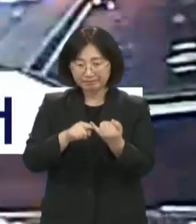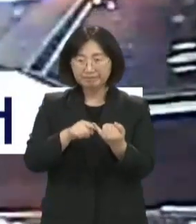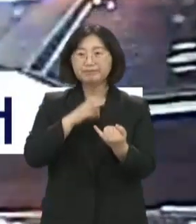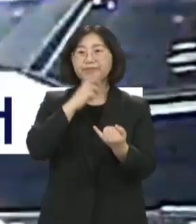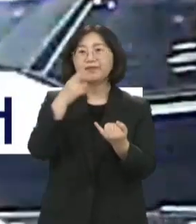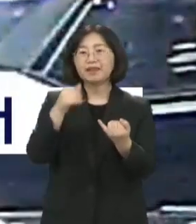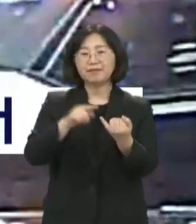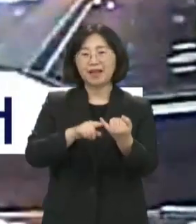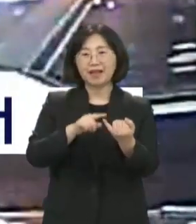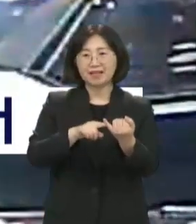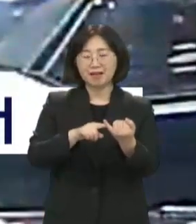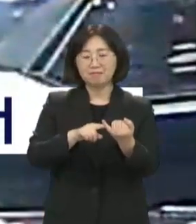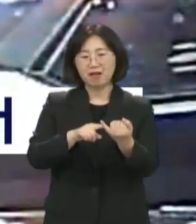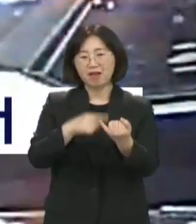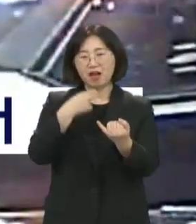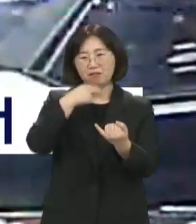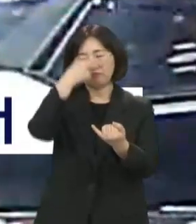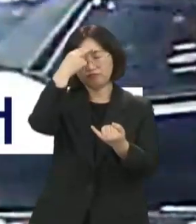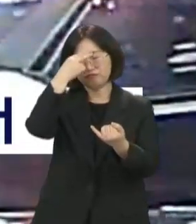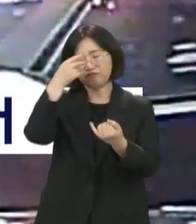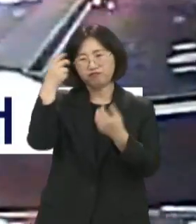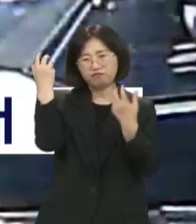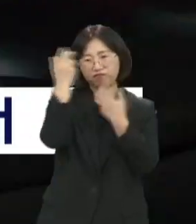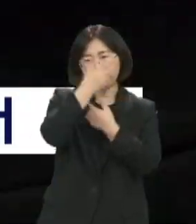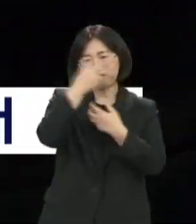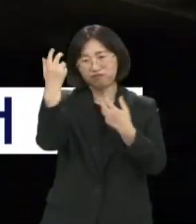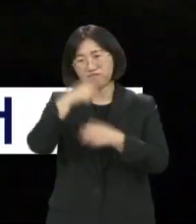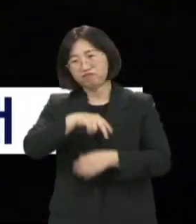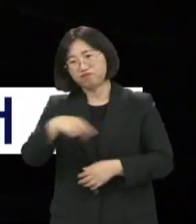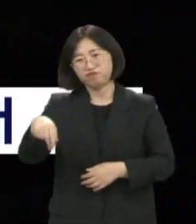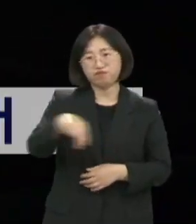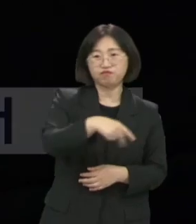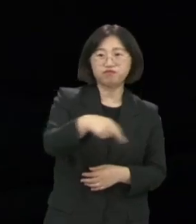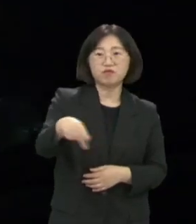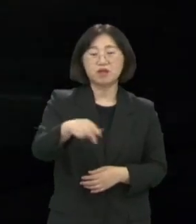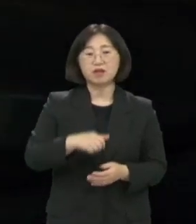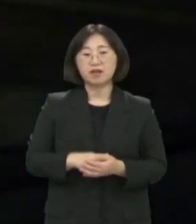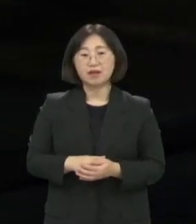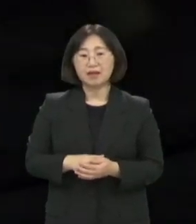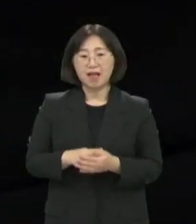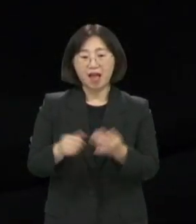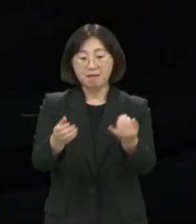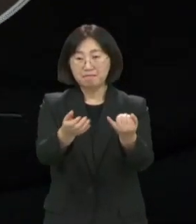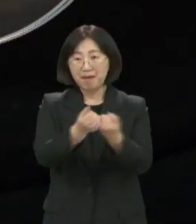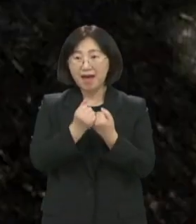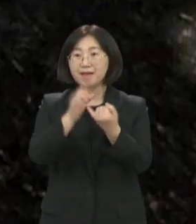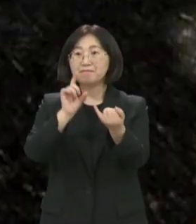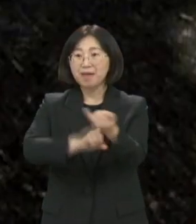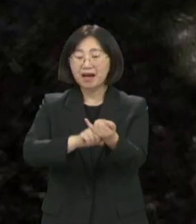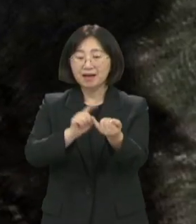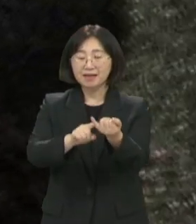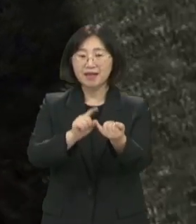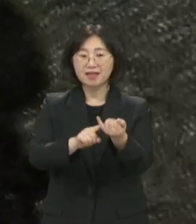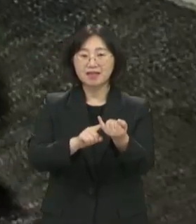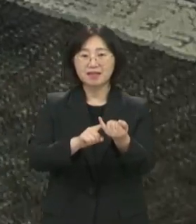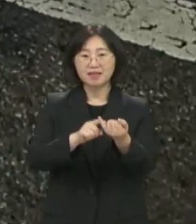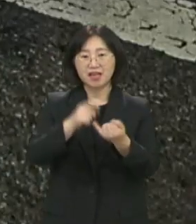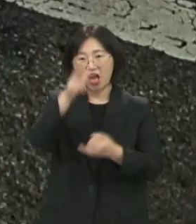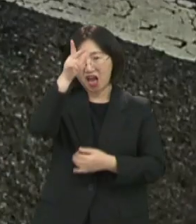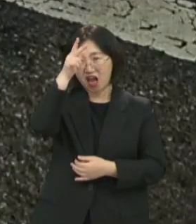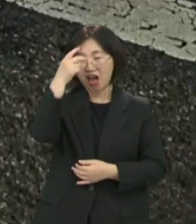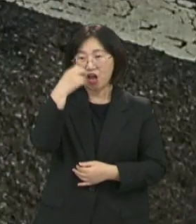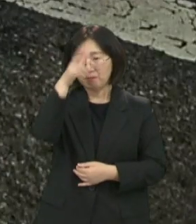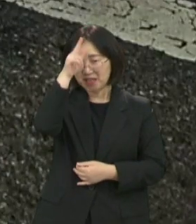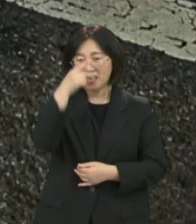양파를 경찰관들이 잡고 부축해야 할 정도로 만취 상태였습니다 현행범으로 체포된 씨는 이후 경찰의 음주